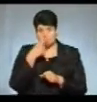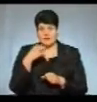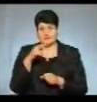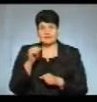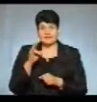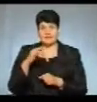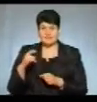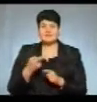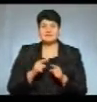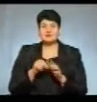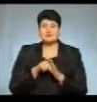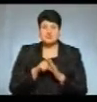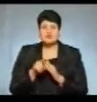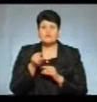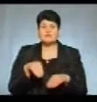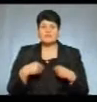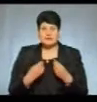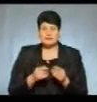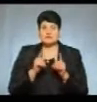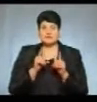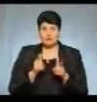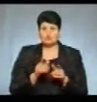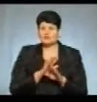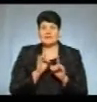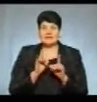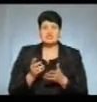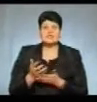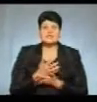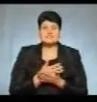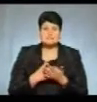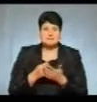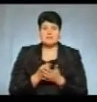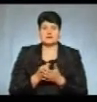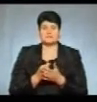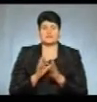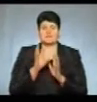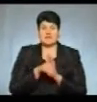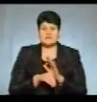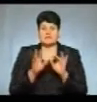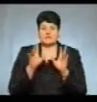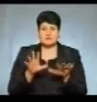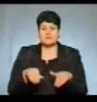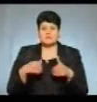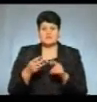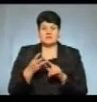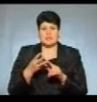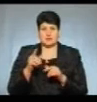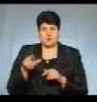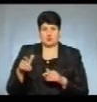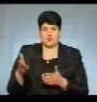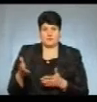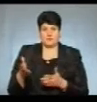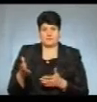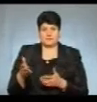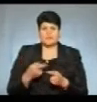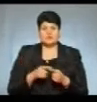це означає, що ви даєте дозвіл не лише на їх збір, не лише на їх там внесення в комп'ютер, а й на передачу третім особам.